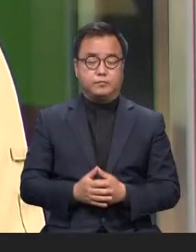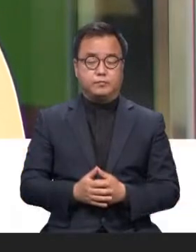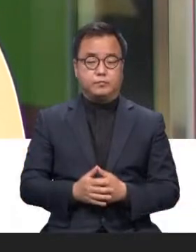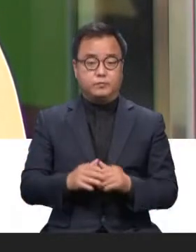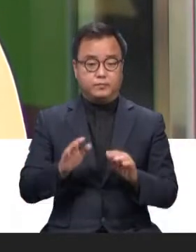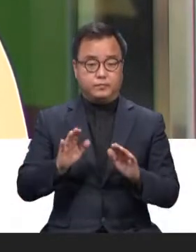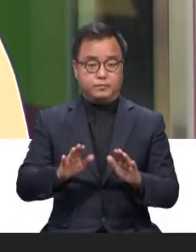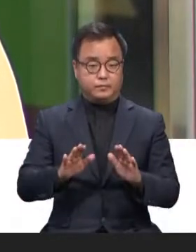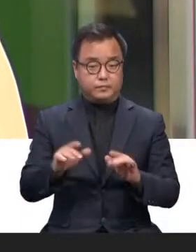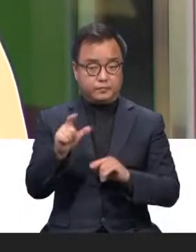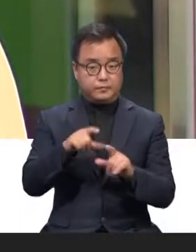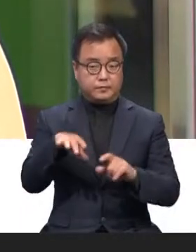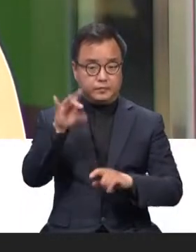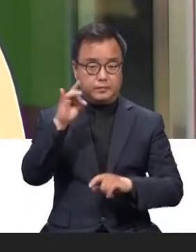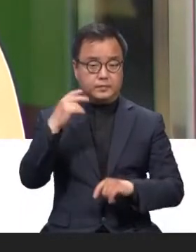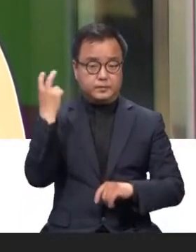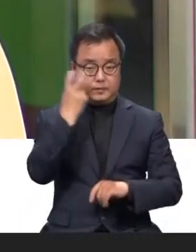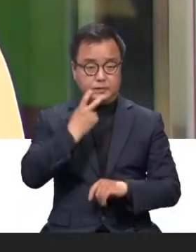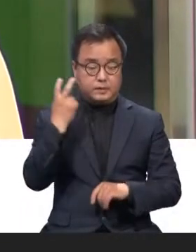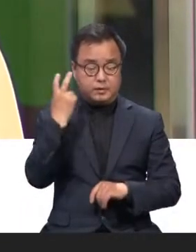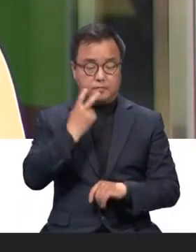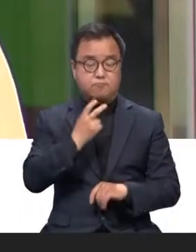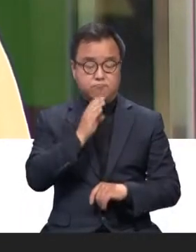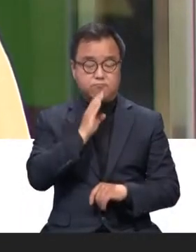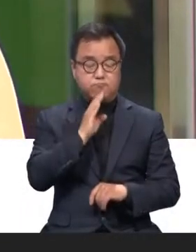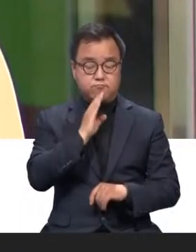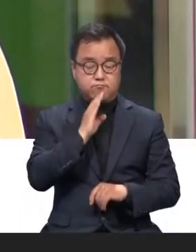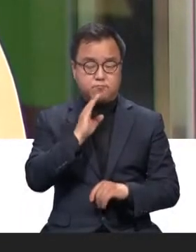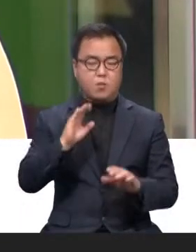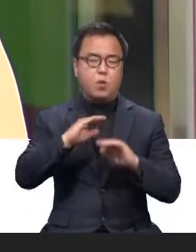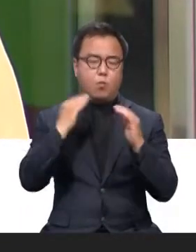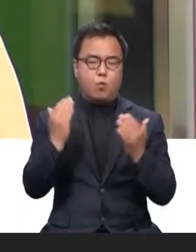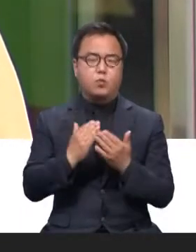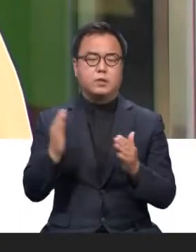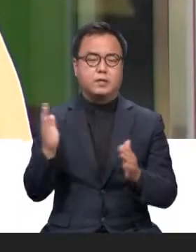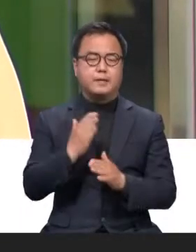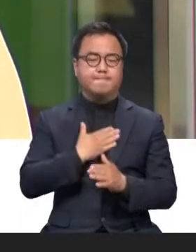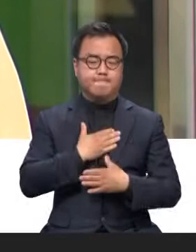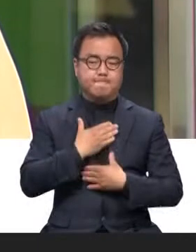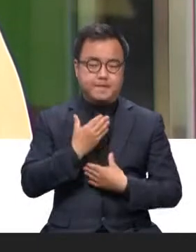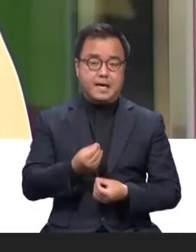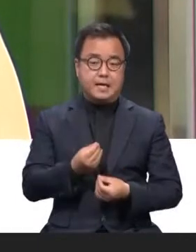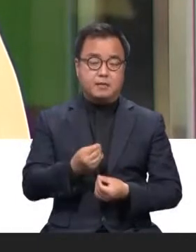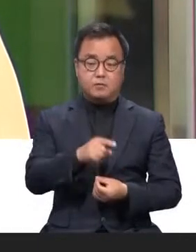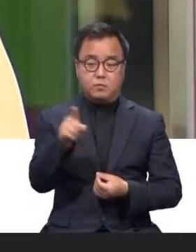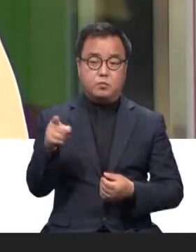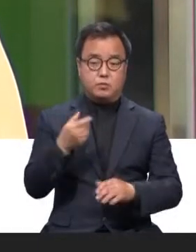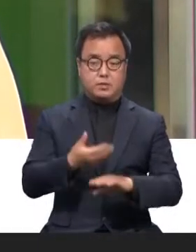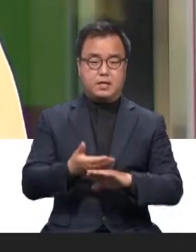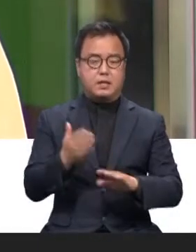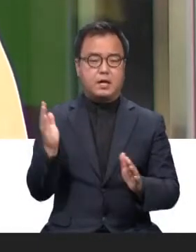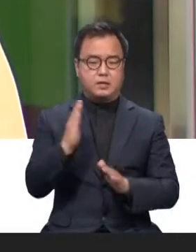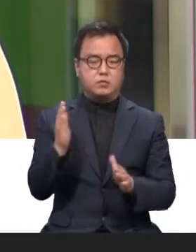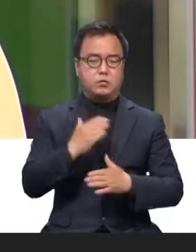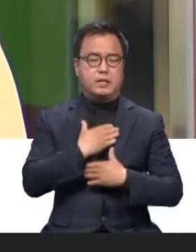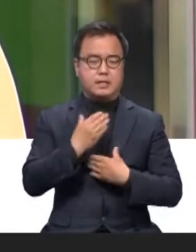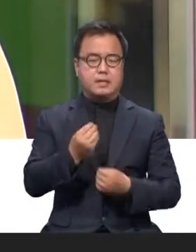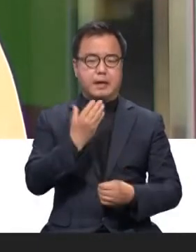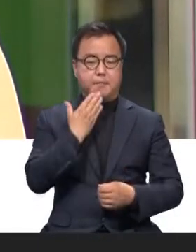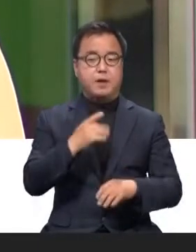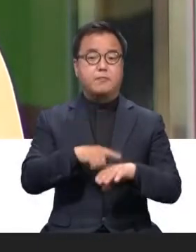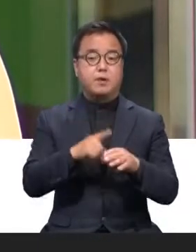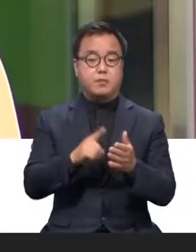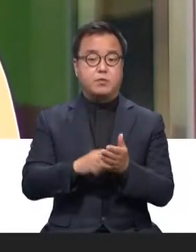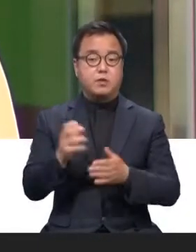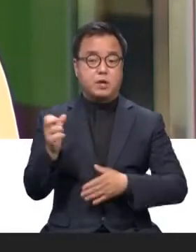검사 문의해서 모든 학생들이 내가 안전하면은 다른 학생들도 안전하겠다 이런 마음을 갖는 데 있어서는 상당히